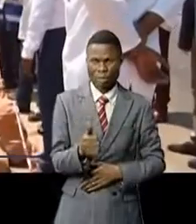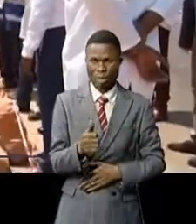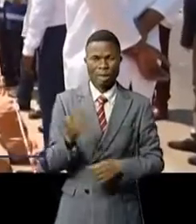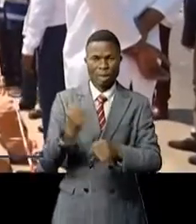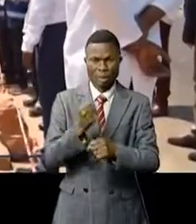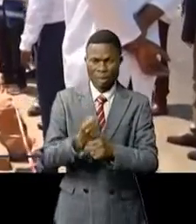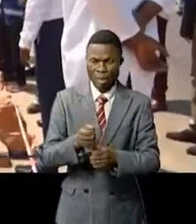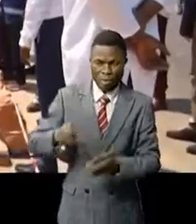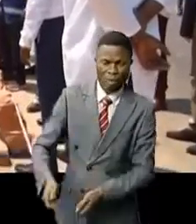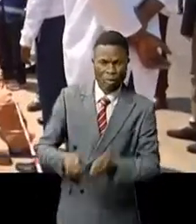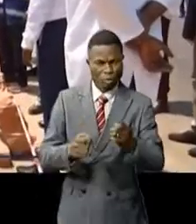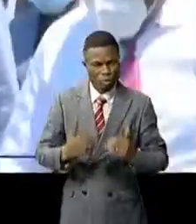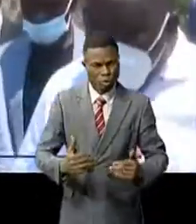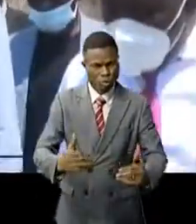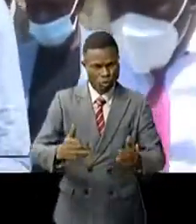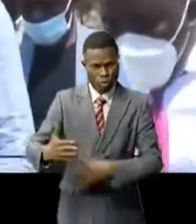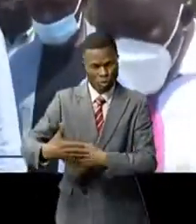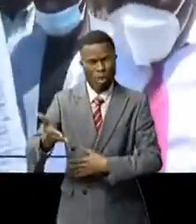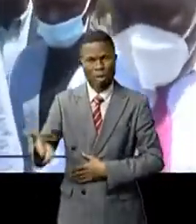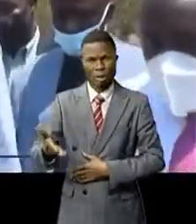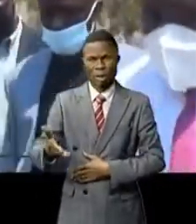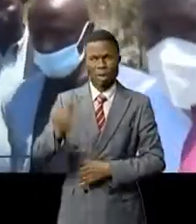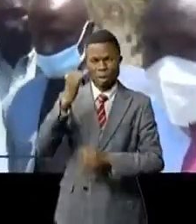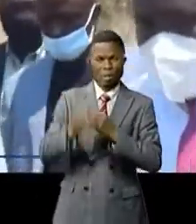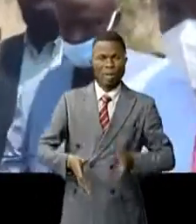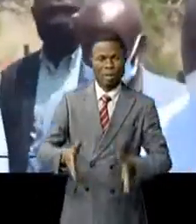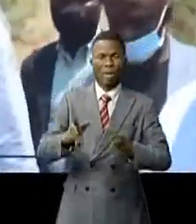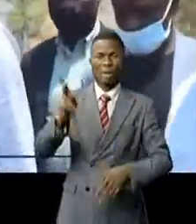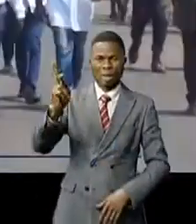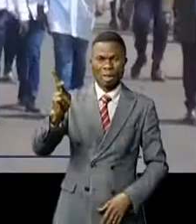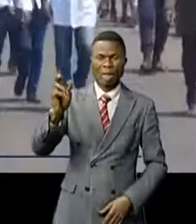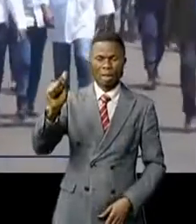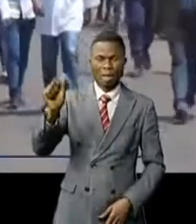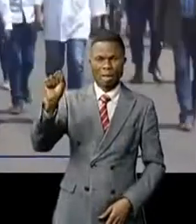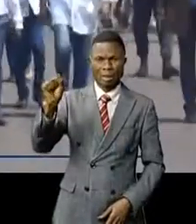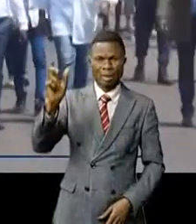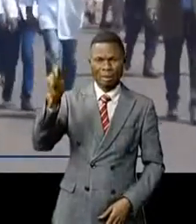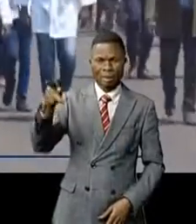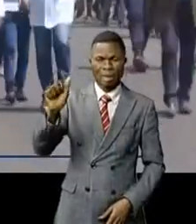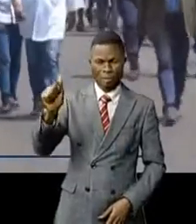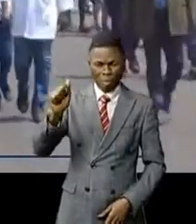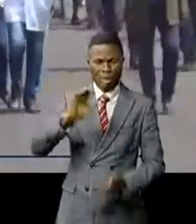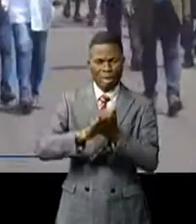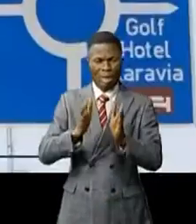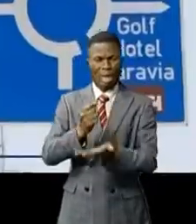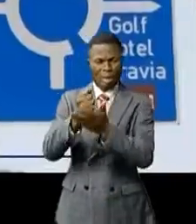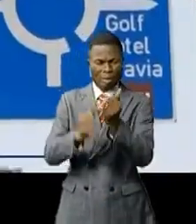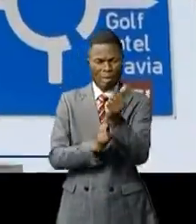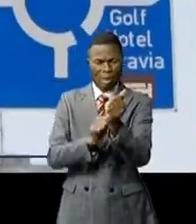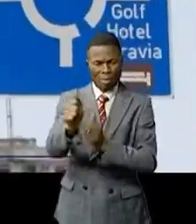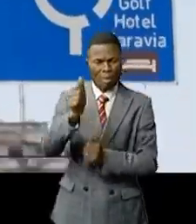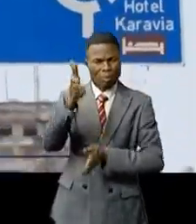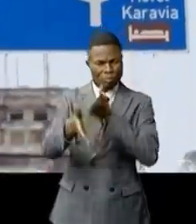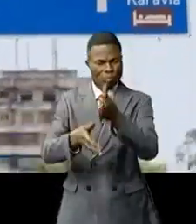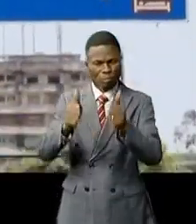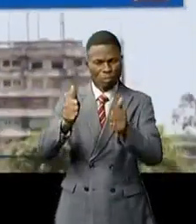travaux d'assainissement se déroulent le long de cette artère. Au final, la route Kasapa rénovée va beaucoup plus fluidifier la circulation entre le